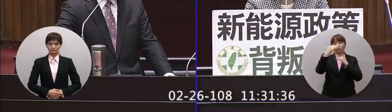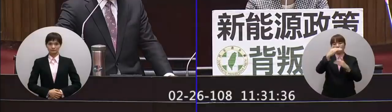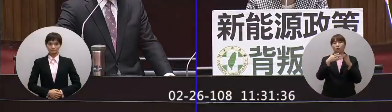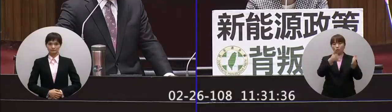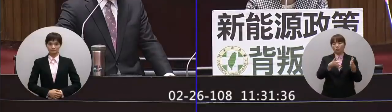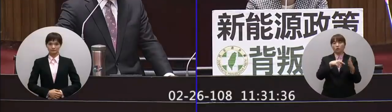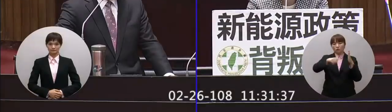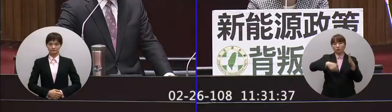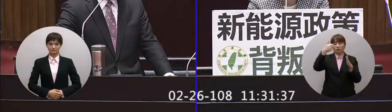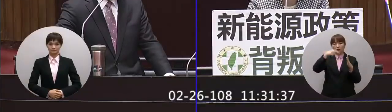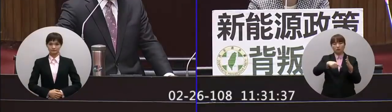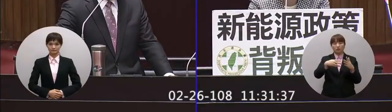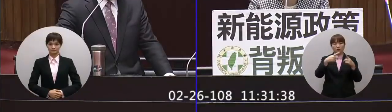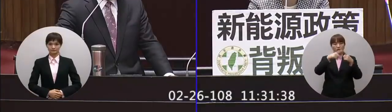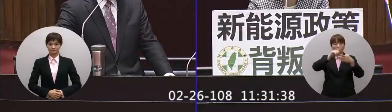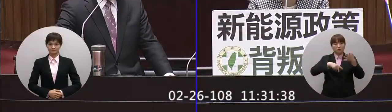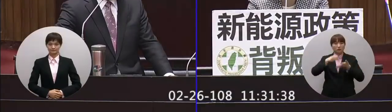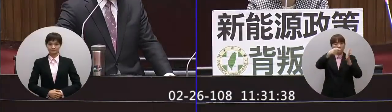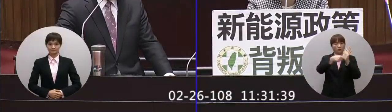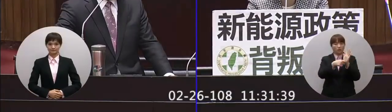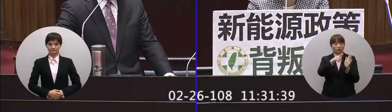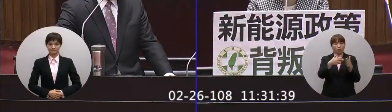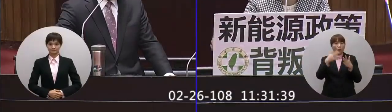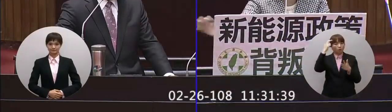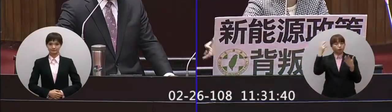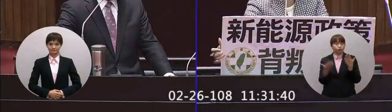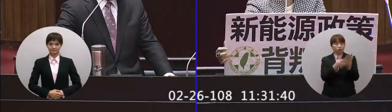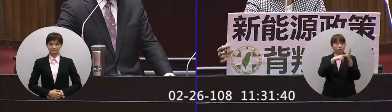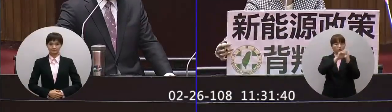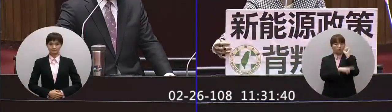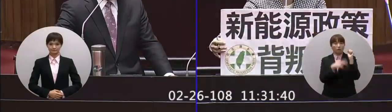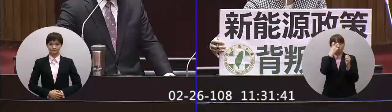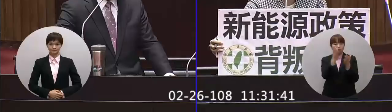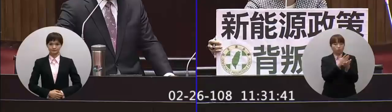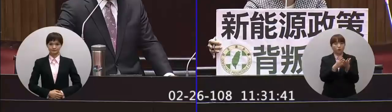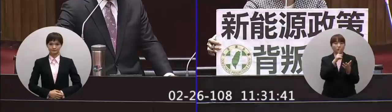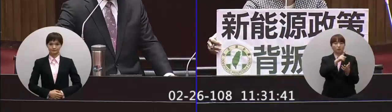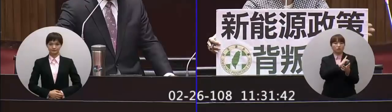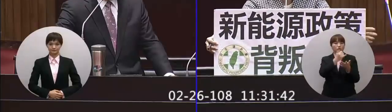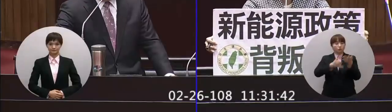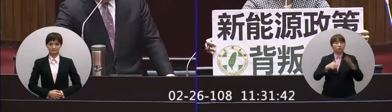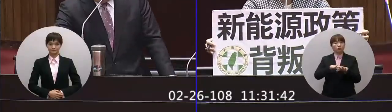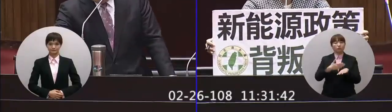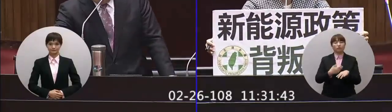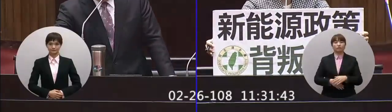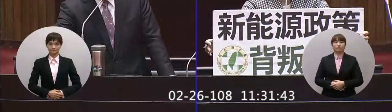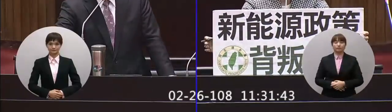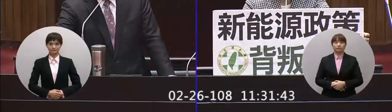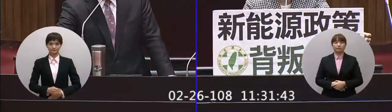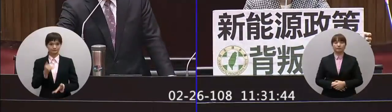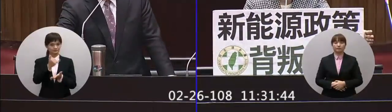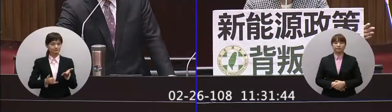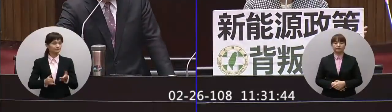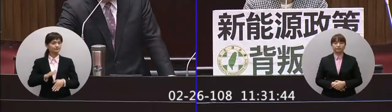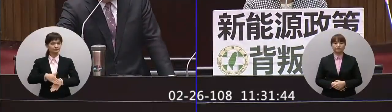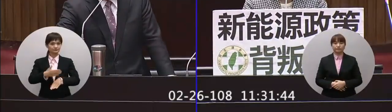了，我只要问院长，这样的一个人事提名案，你要执意送进立法院审议，还是您会退回？ 我不会